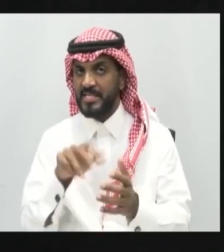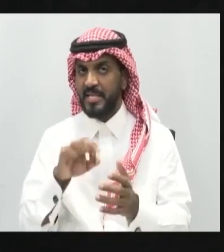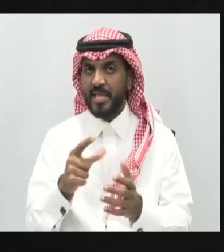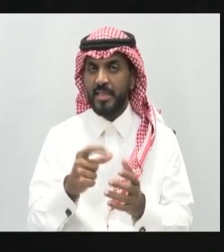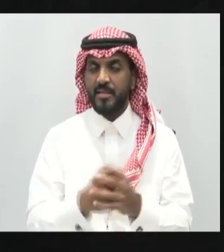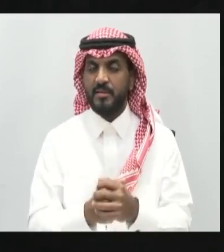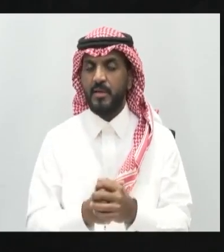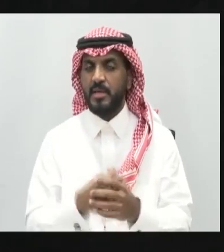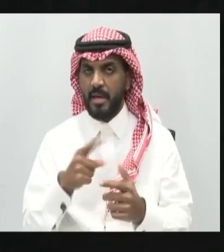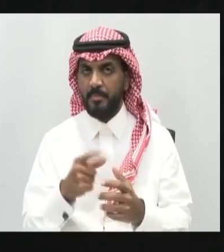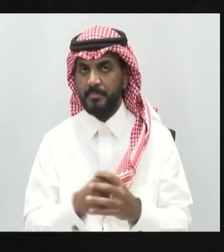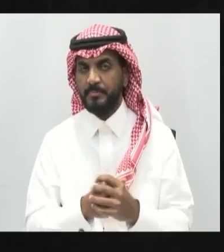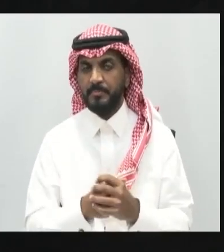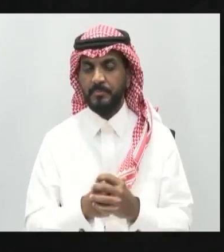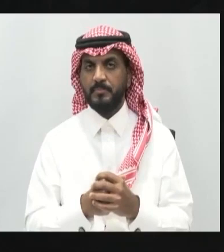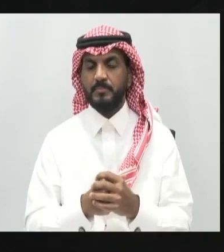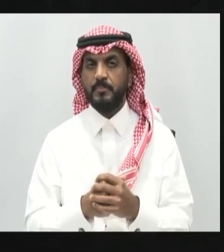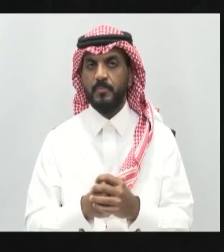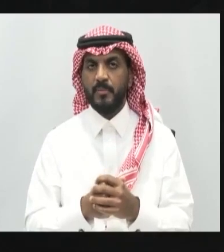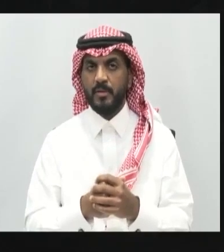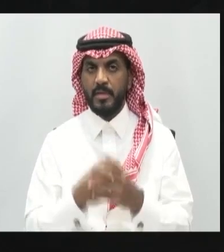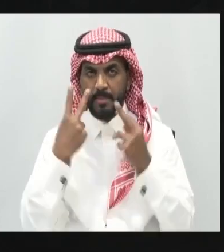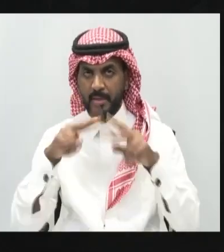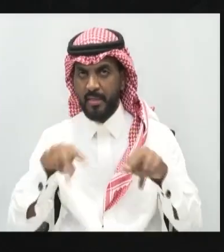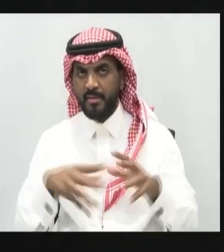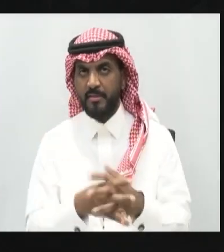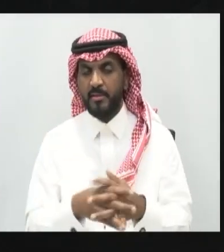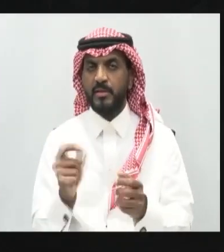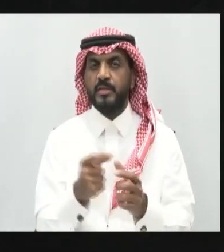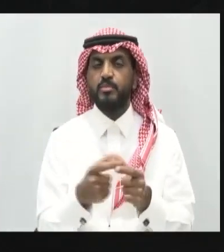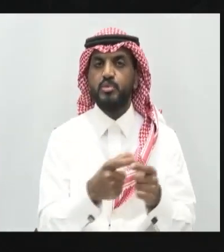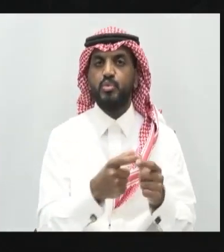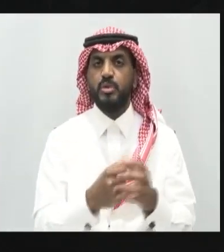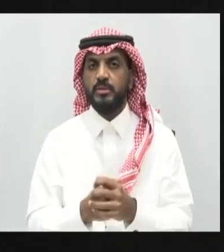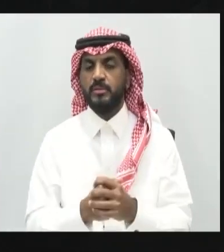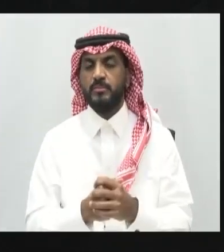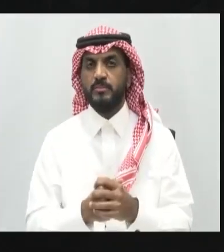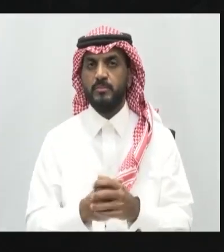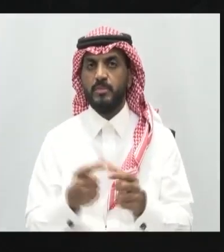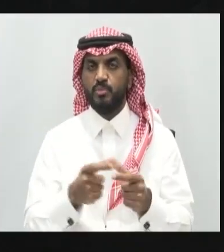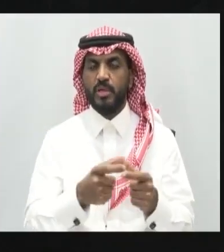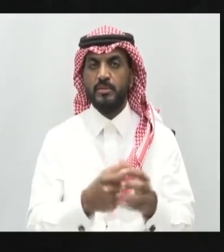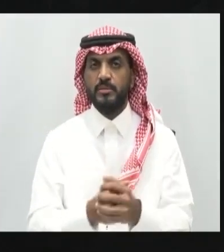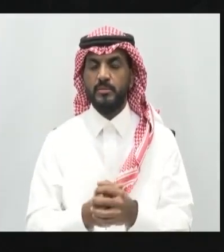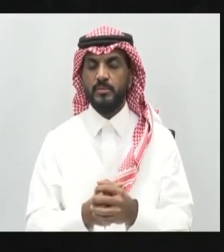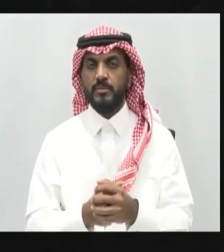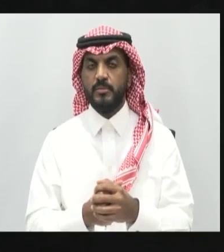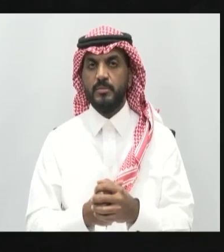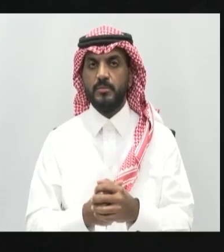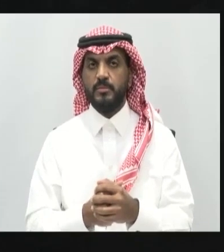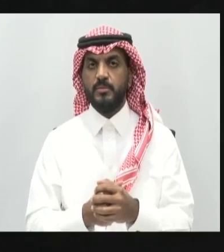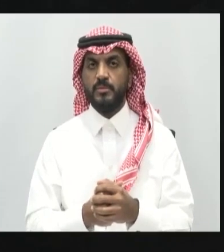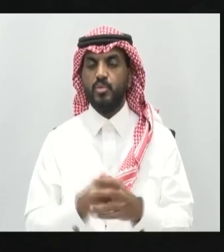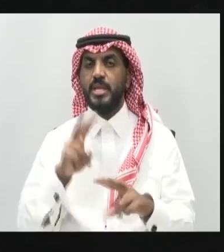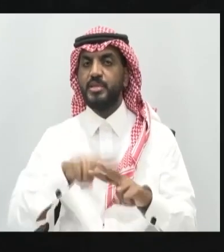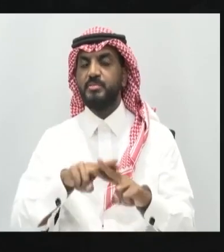اي نعم ممتازين نروح نبحث عنها نكتب مجموعات نكتب مجموعات نجميه